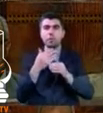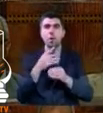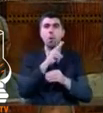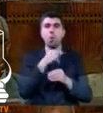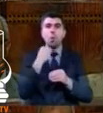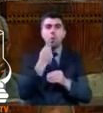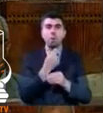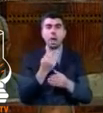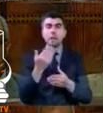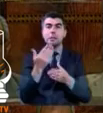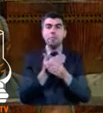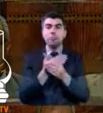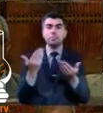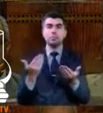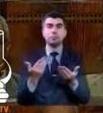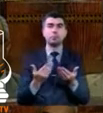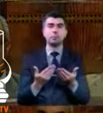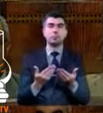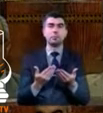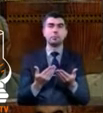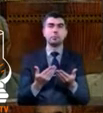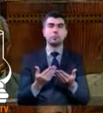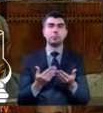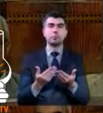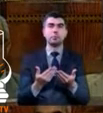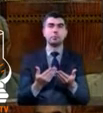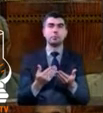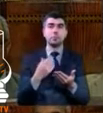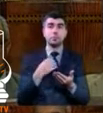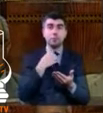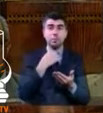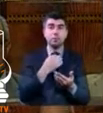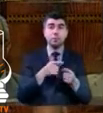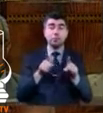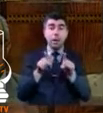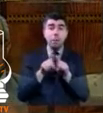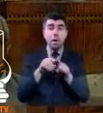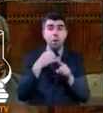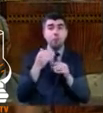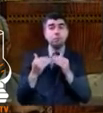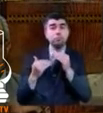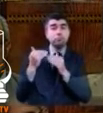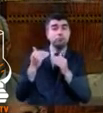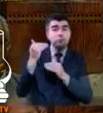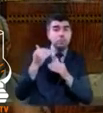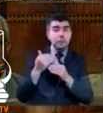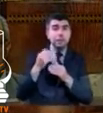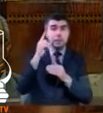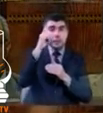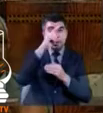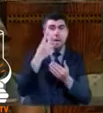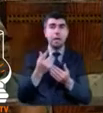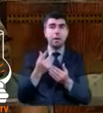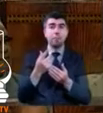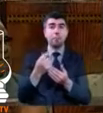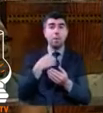حول أسباب حول شو سميته دراسة حول معيقات نمو. يعني هذه الدراسة اللي كانت جد مهمة